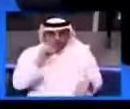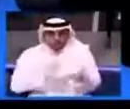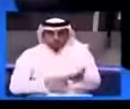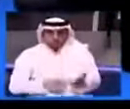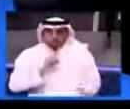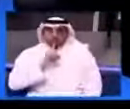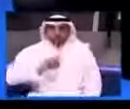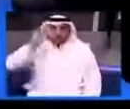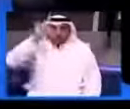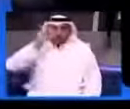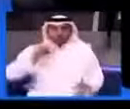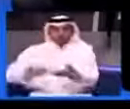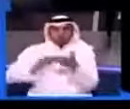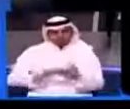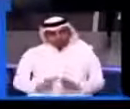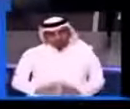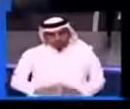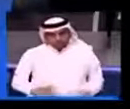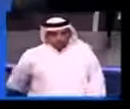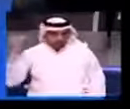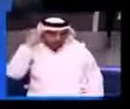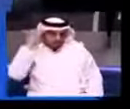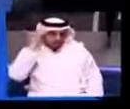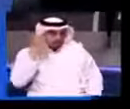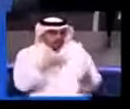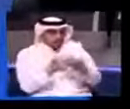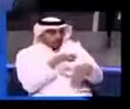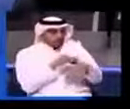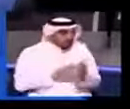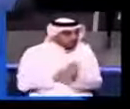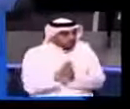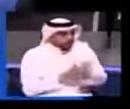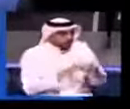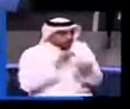يفرجن الله عنك. مشكلتنا ان نحسب ان فلان هو اللي بيفرج عني، فلان هذا مسكين ما هو الا اداه.